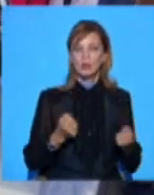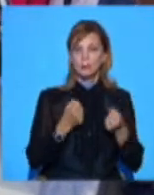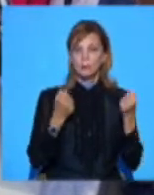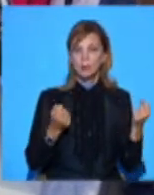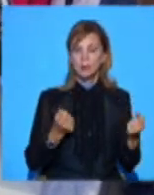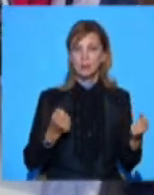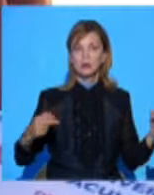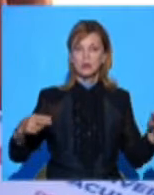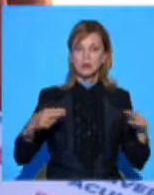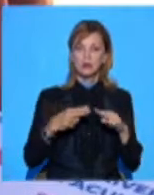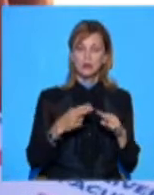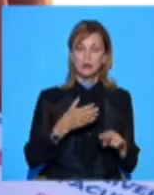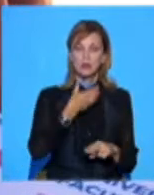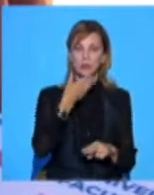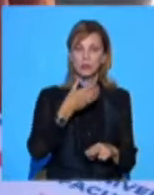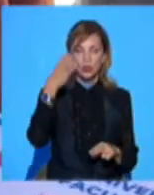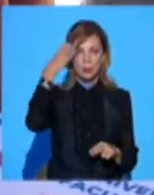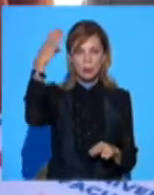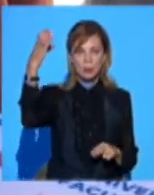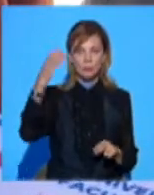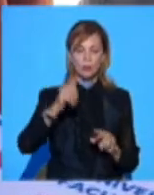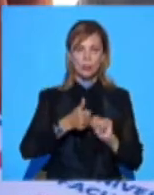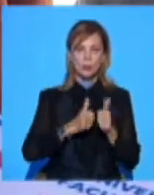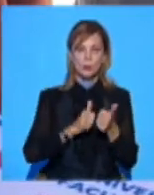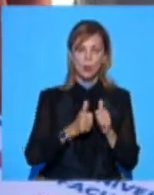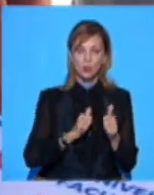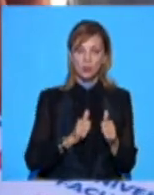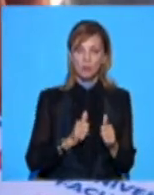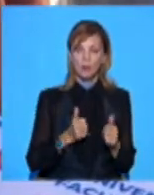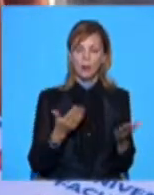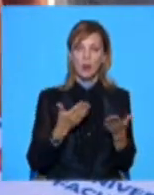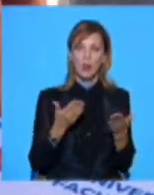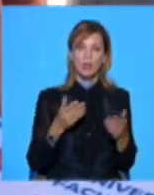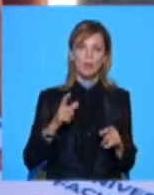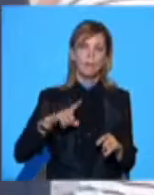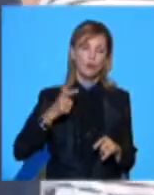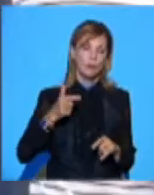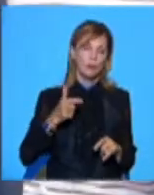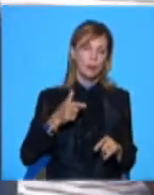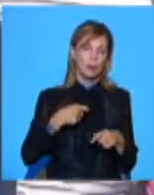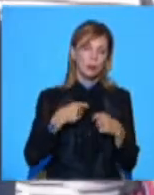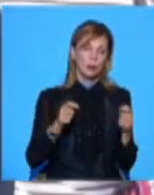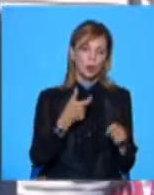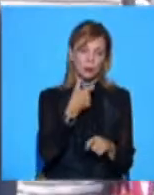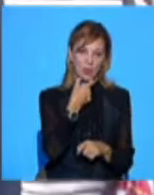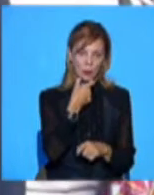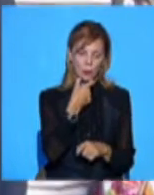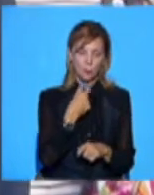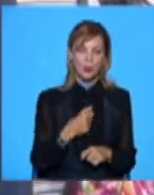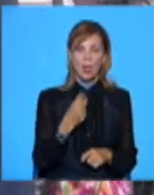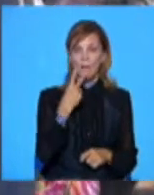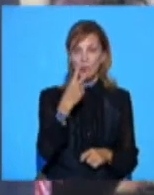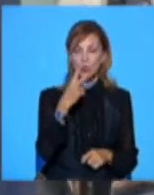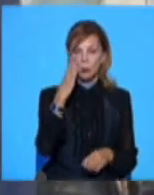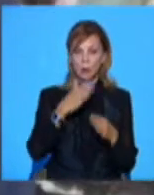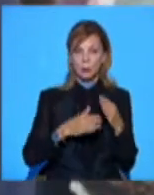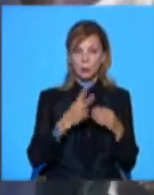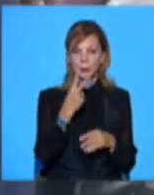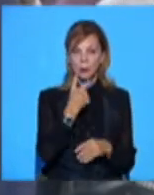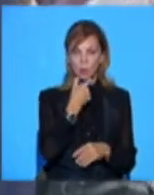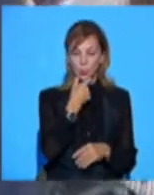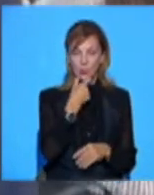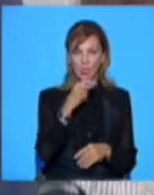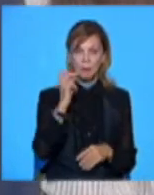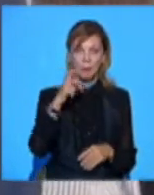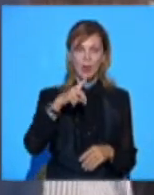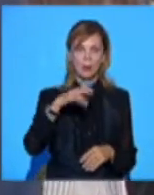științifice, culturale și sportive ce se vor desfășura pe parcursul întregului an. Domnul rector, am observat că în ultimii 2 ani de